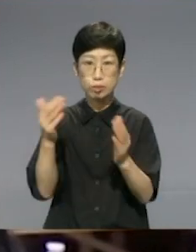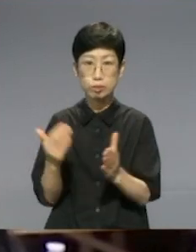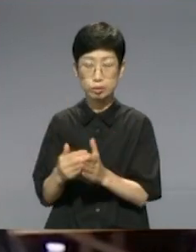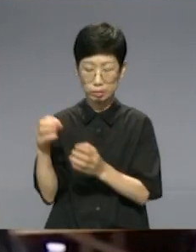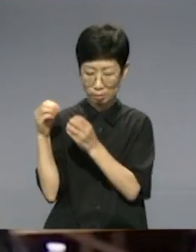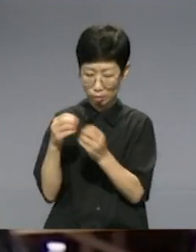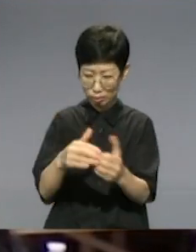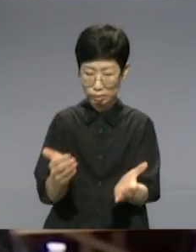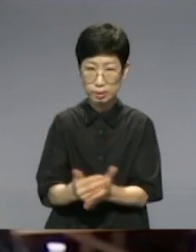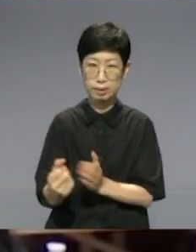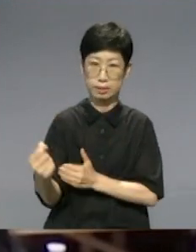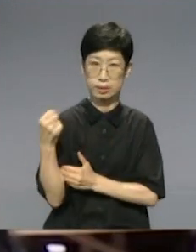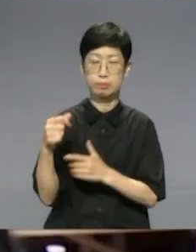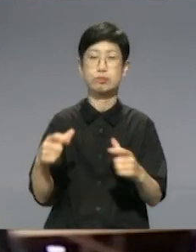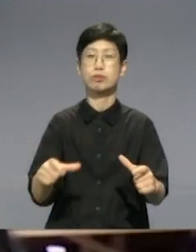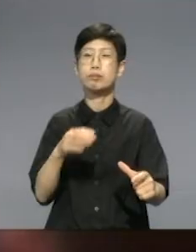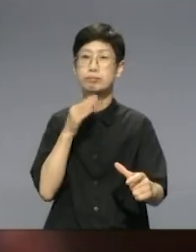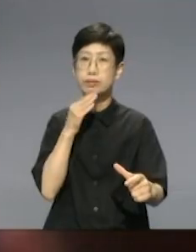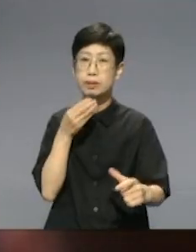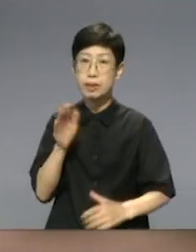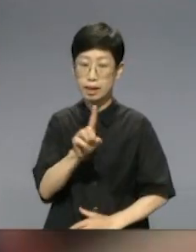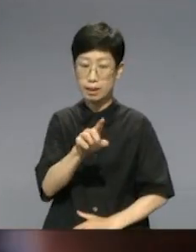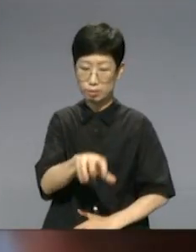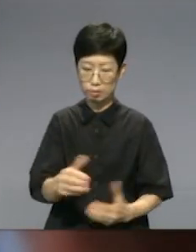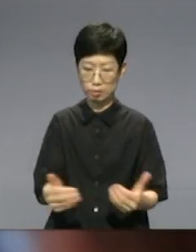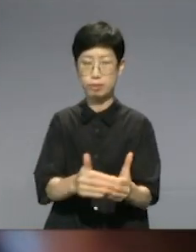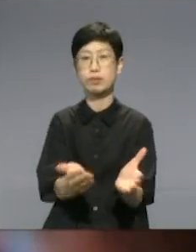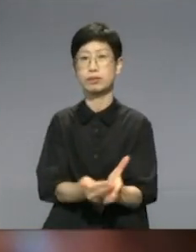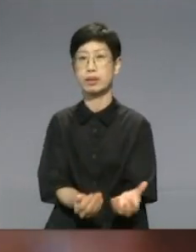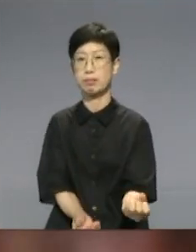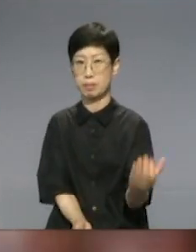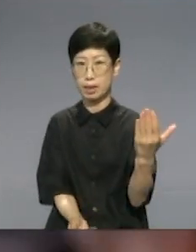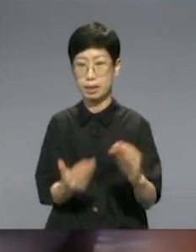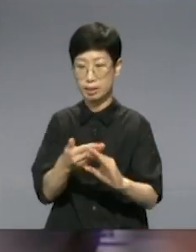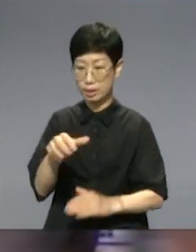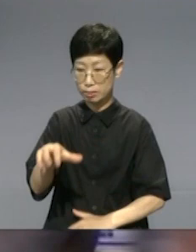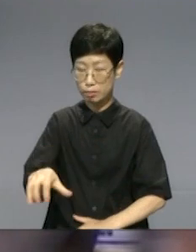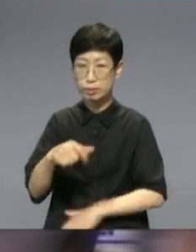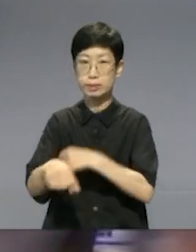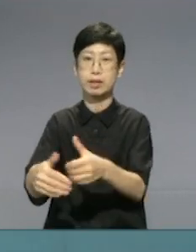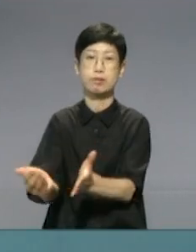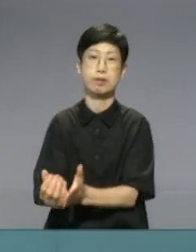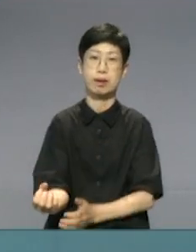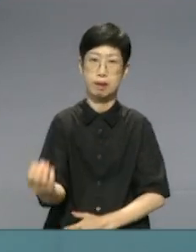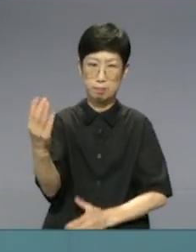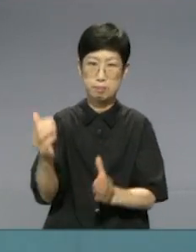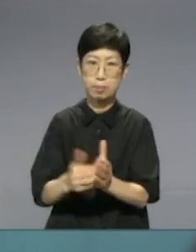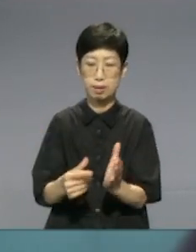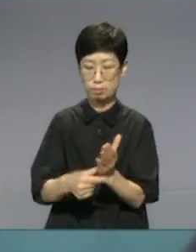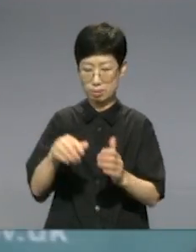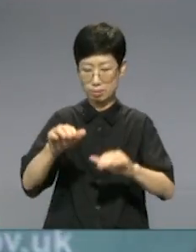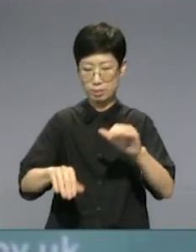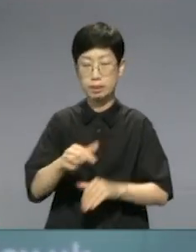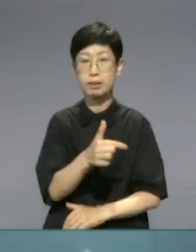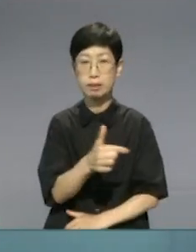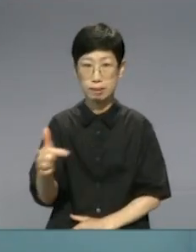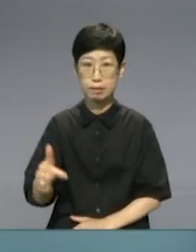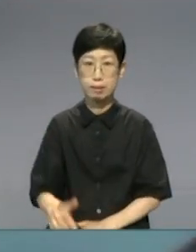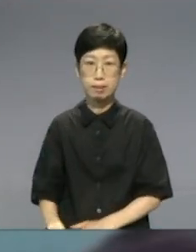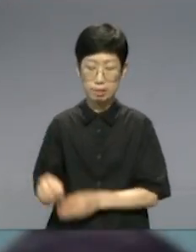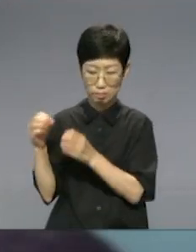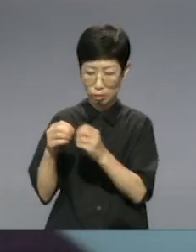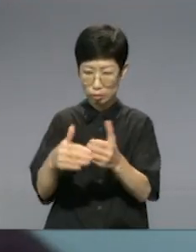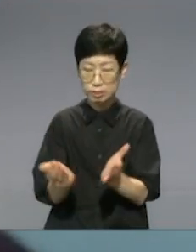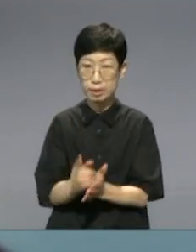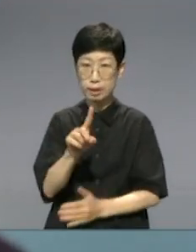텃밭으로 불리던 곳이었는데 한 곳은 노동당이, 다른 한 곳은 자유당이 넉넉한 표 차이로 이겼고 보수당은